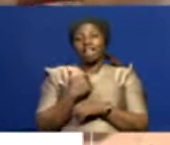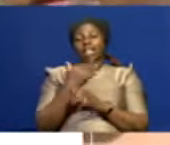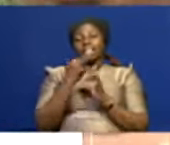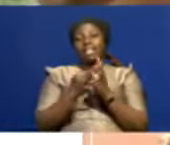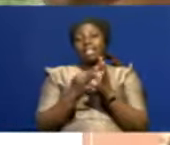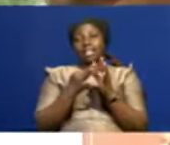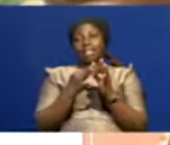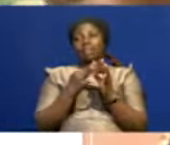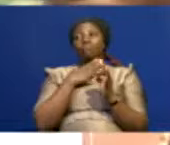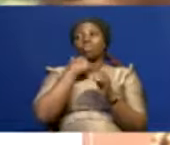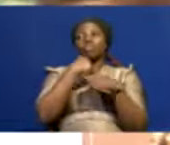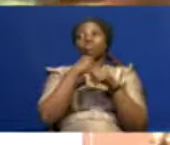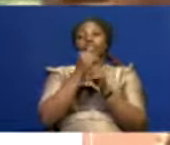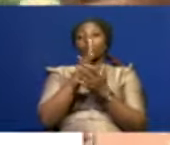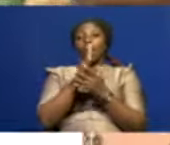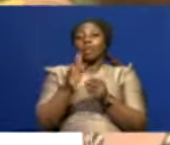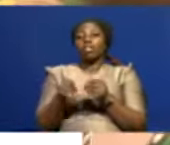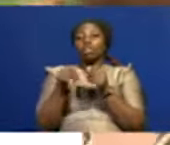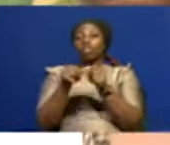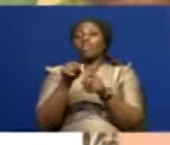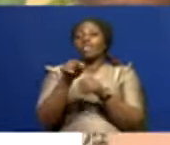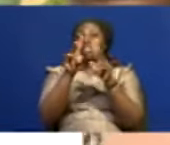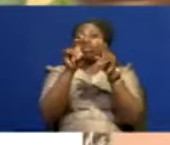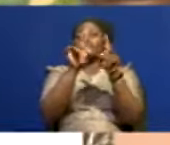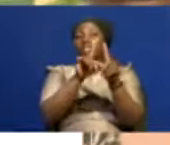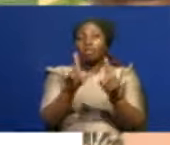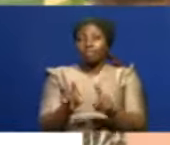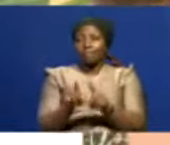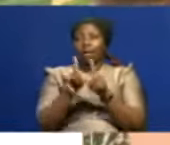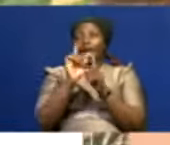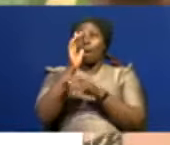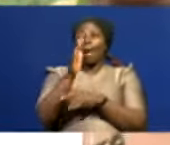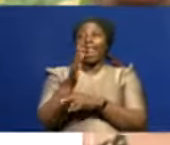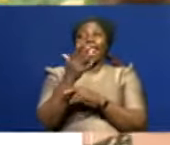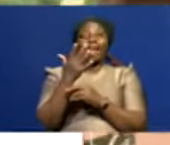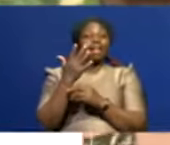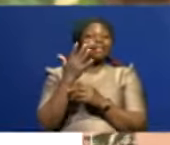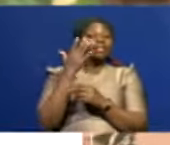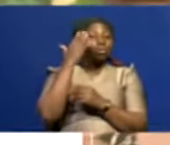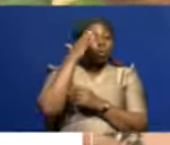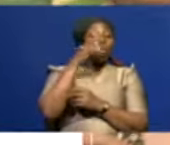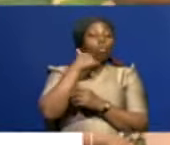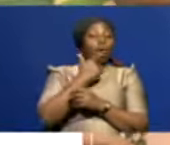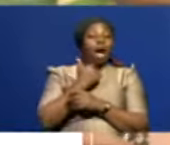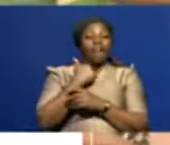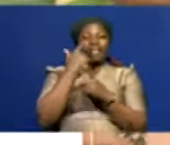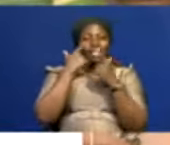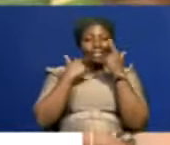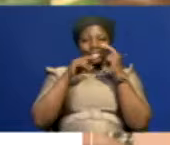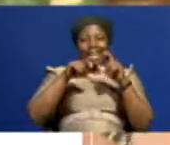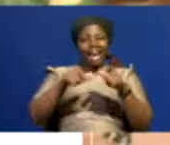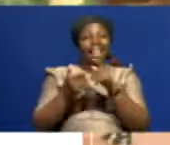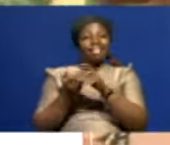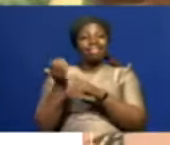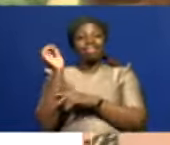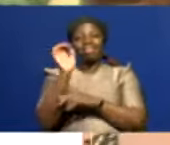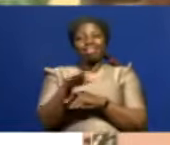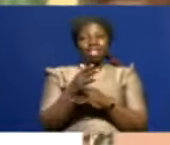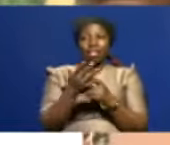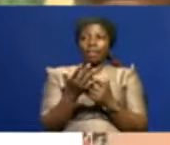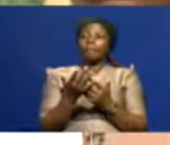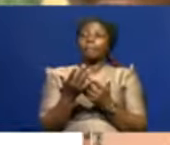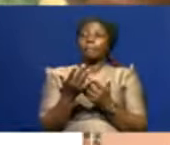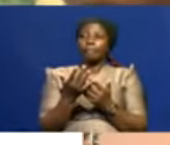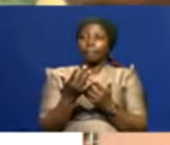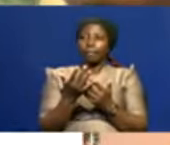kuhakikisha kwamba tunachunguza mambo haya, na vile vile pia tunataka kuchunguza ni nani yule alibeba teargas akarusha ndani ya hall ambaye